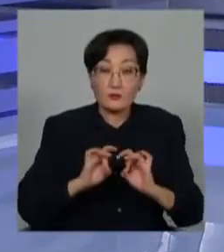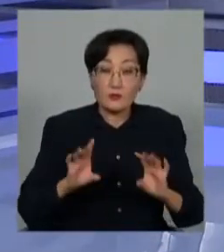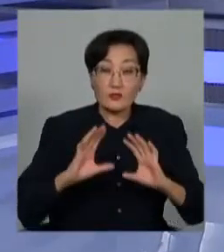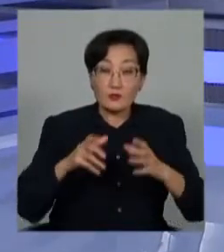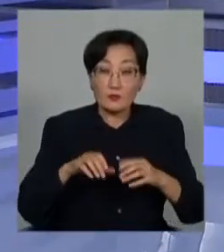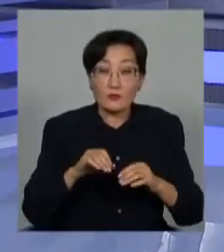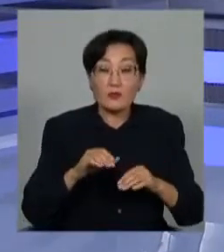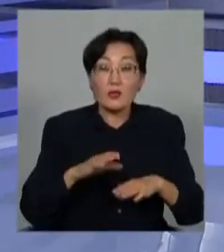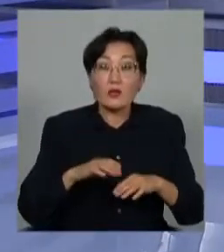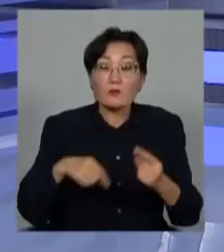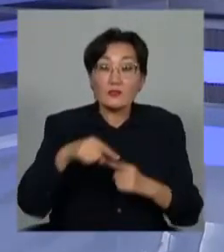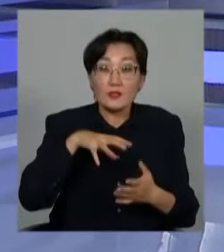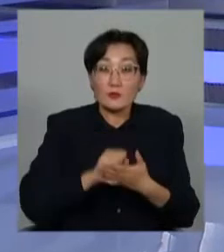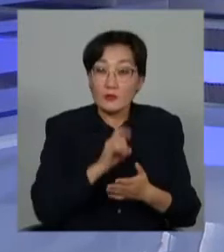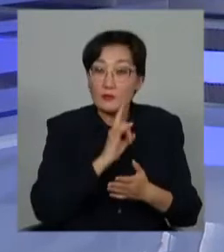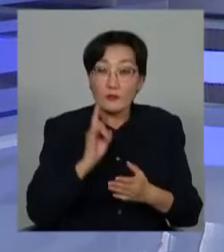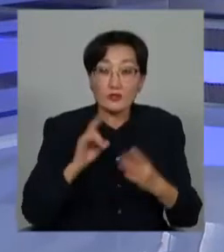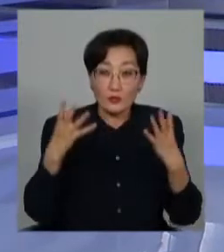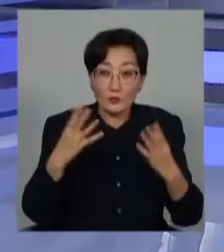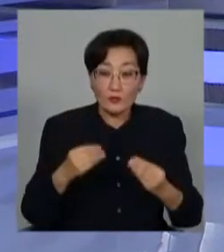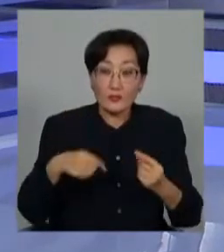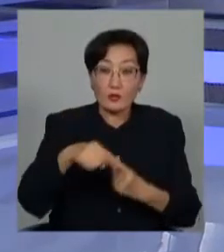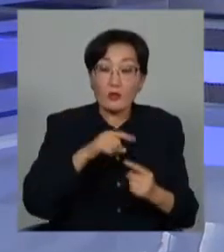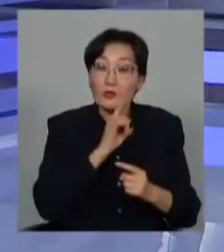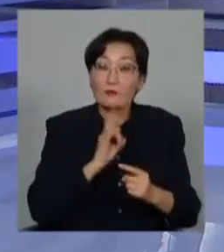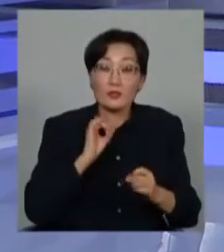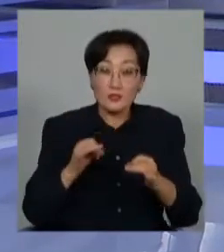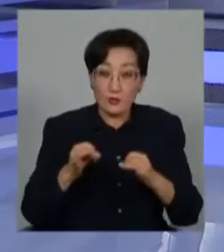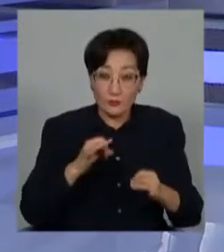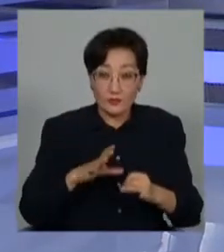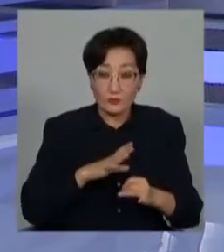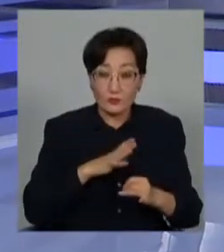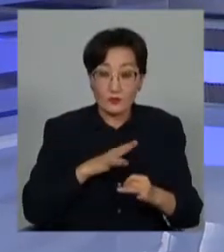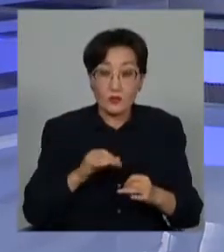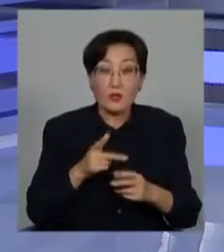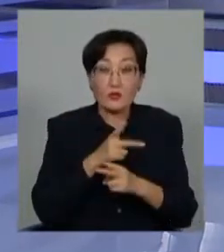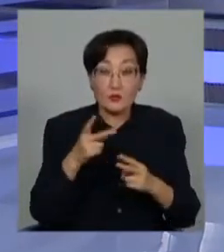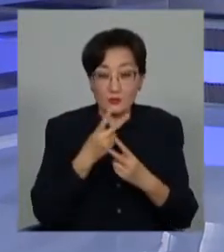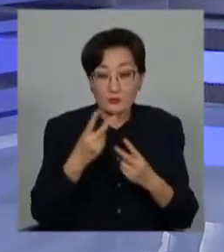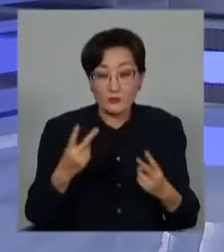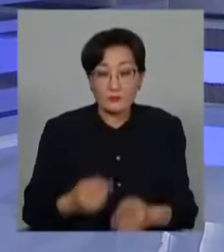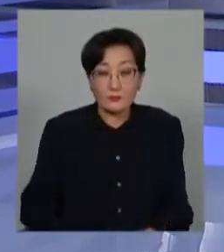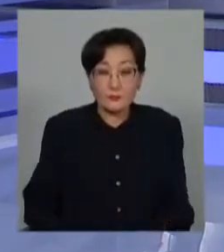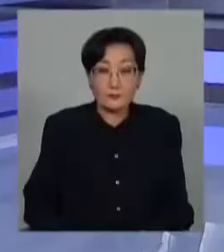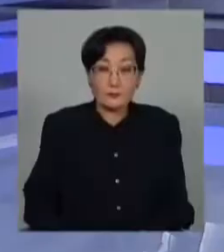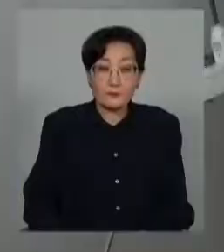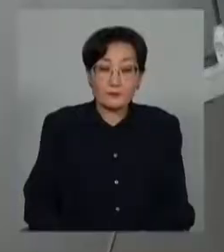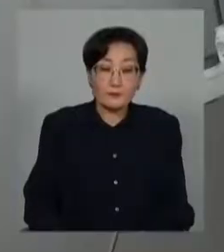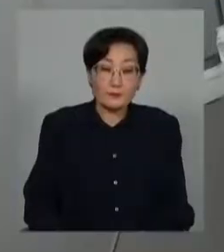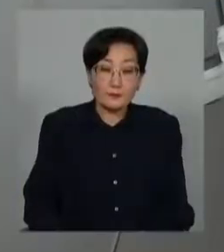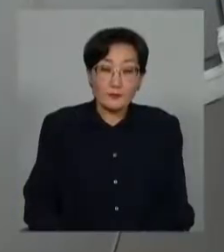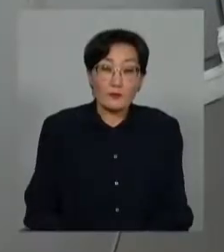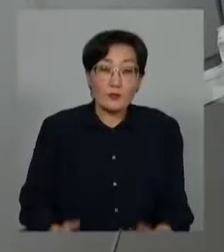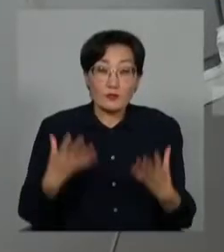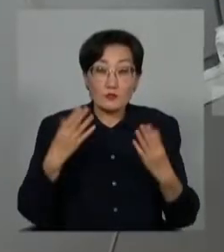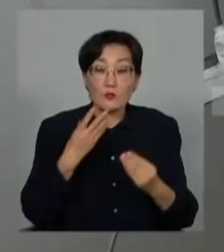халықаралық кәсіппен айналысатын әйелдер күнінде іскер аналармен тілдесіп қайтқан болатын. Сюжетке зер салайық.